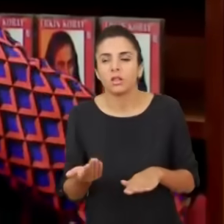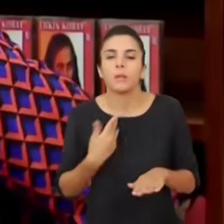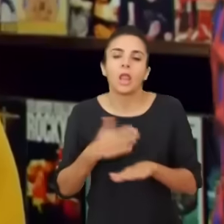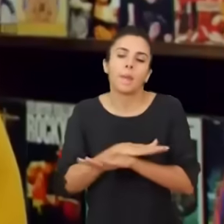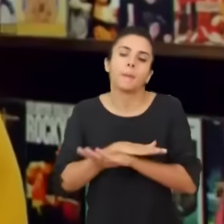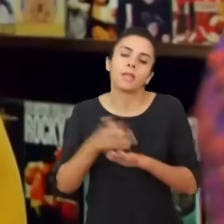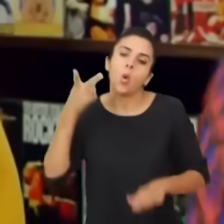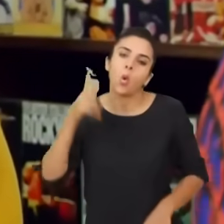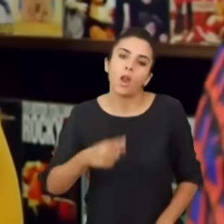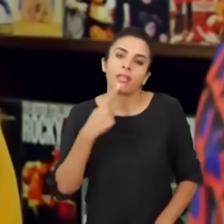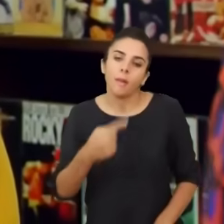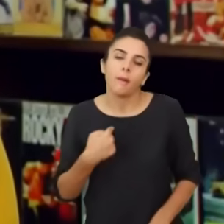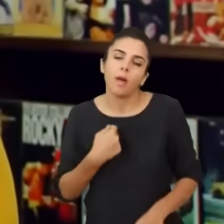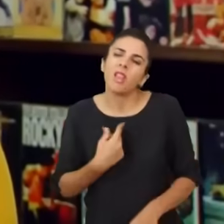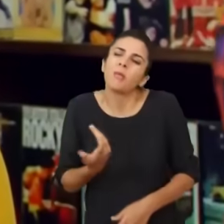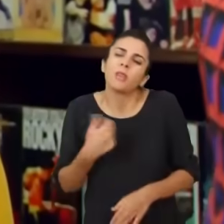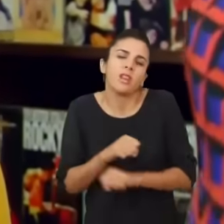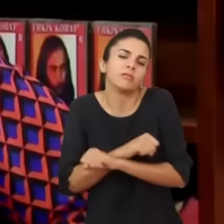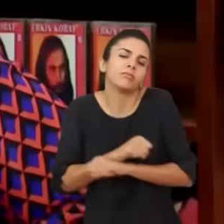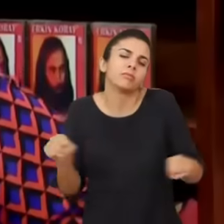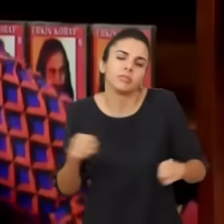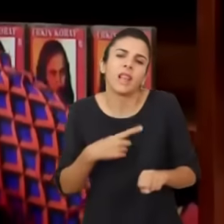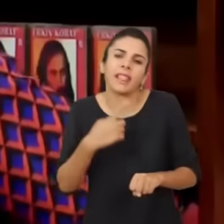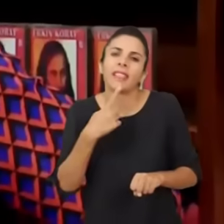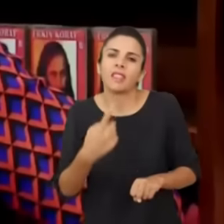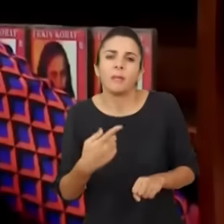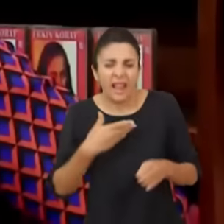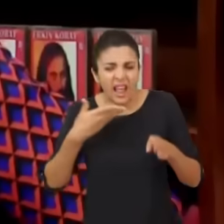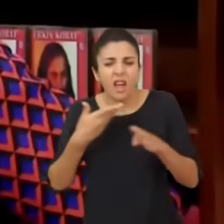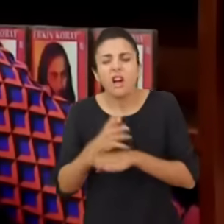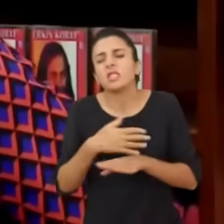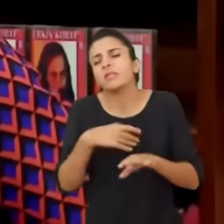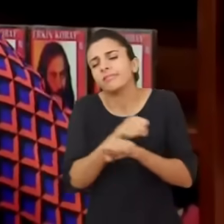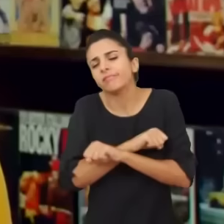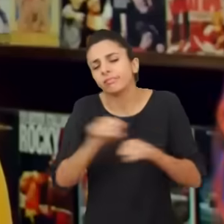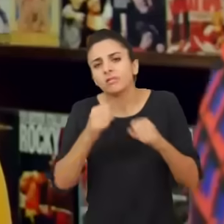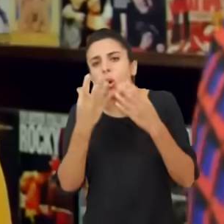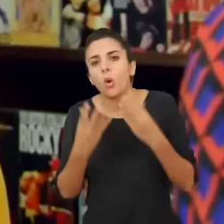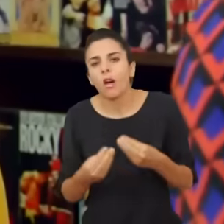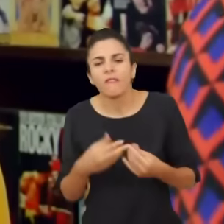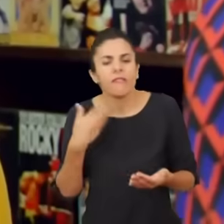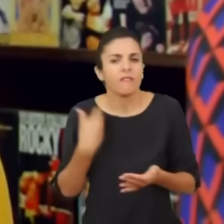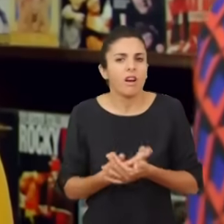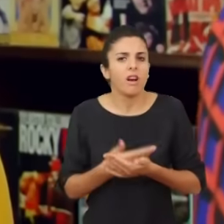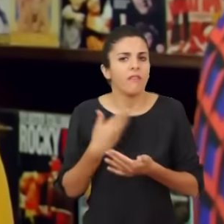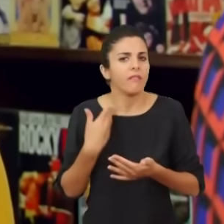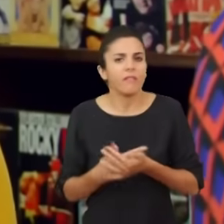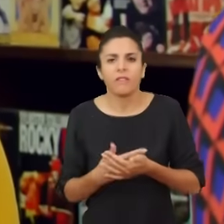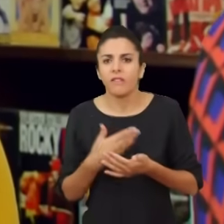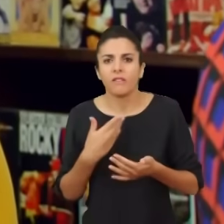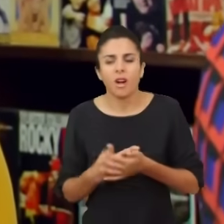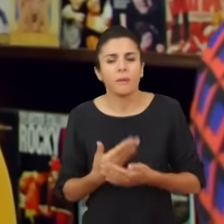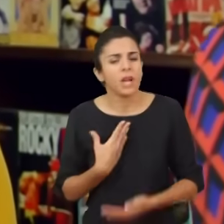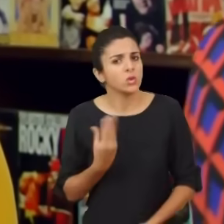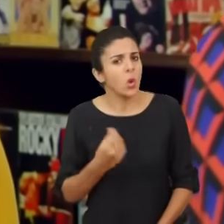bittim işte. Ha? İşte o zaman atı yutarım işte. O zaman hakikaten şapa otururum ya. Eyvah. Ben